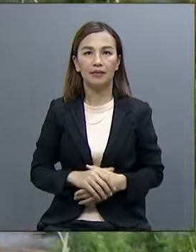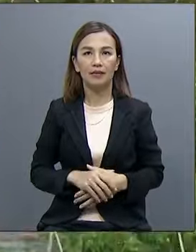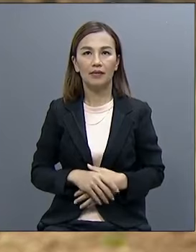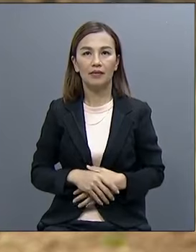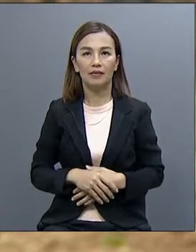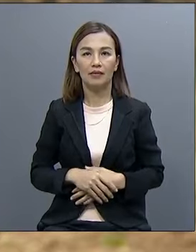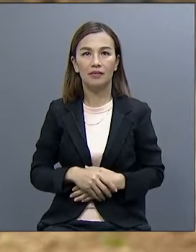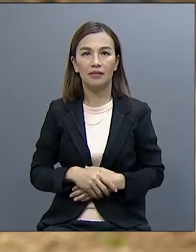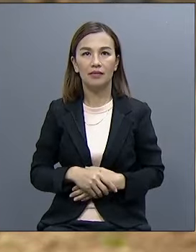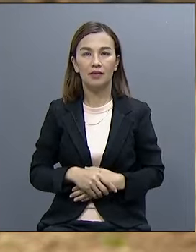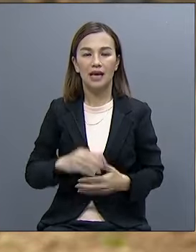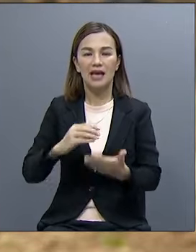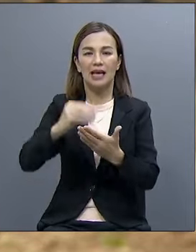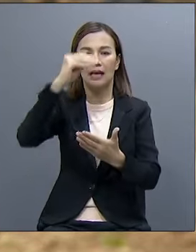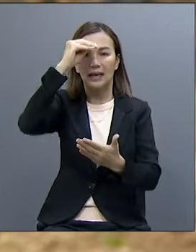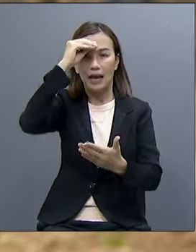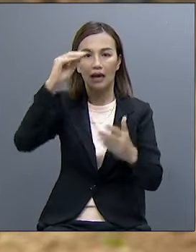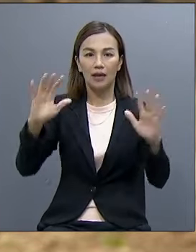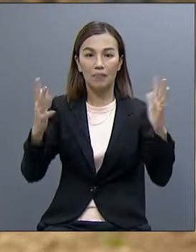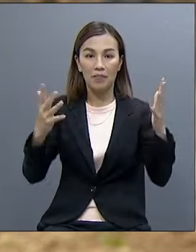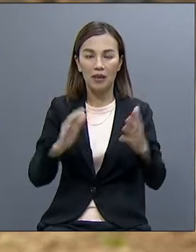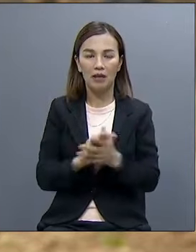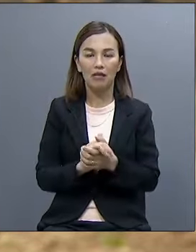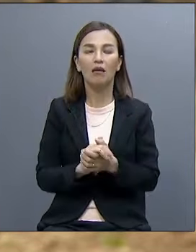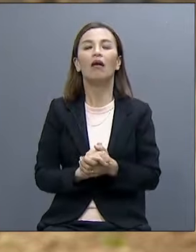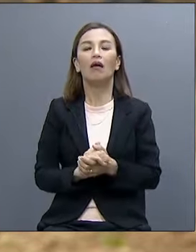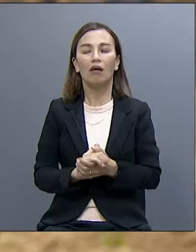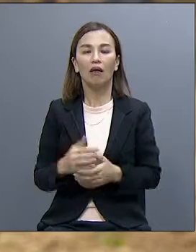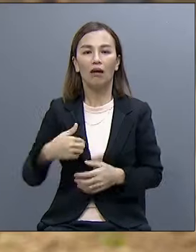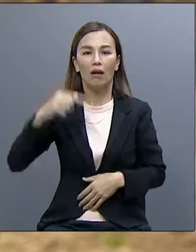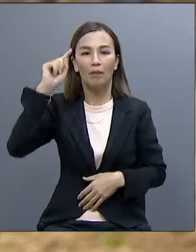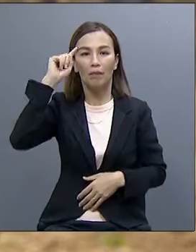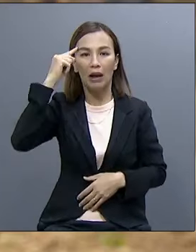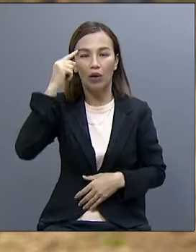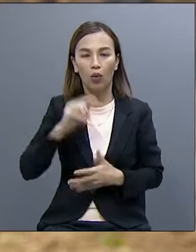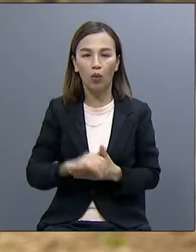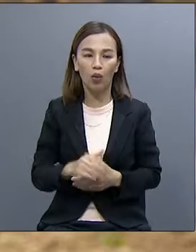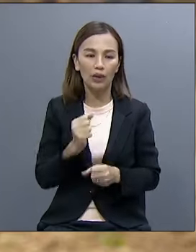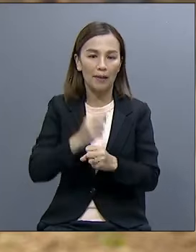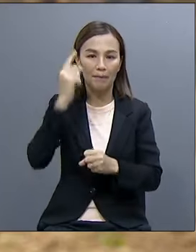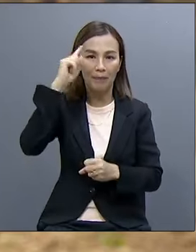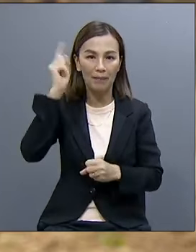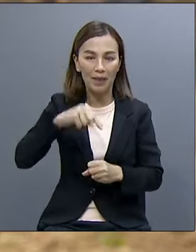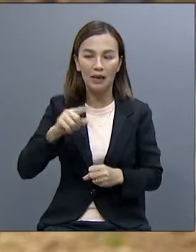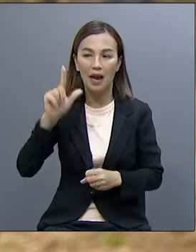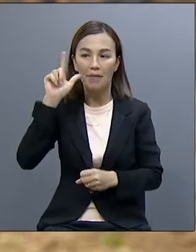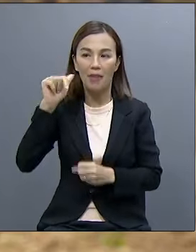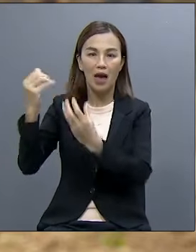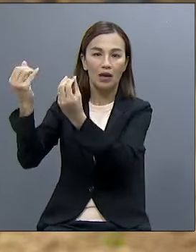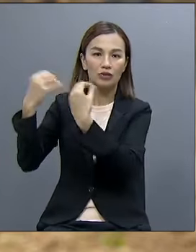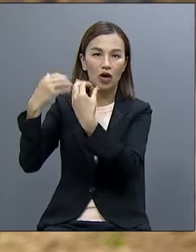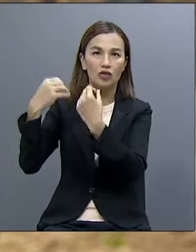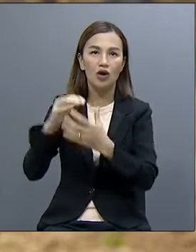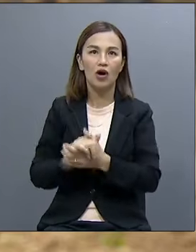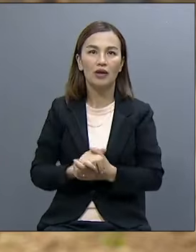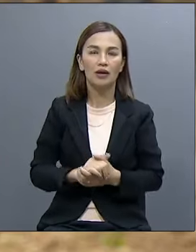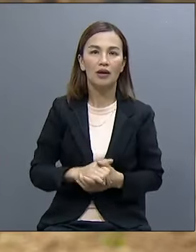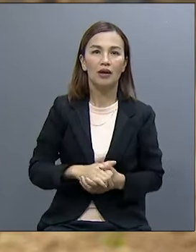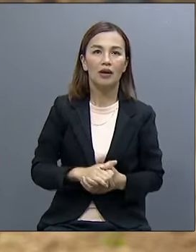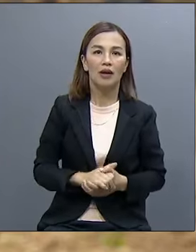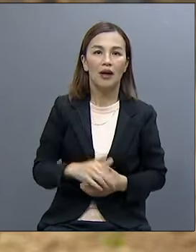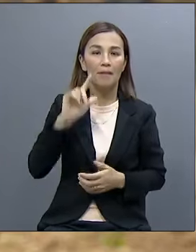เราไม่ได้เรียนเกษตรมาครับแรกๆทำเราก็ไม่รู้เรื่องเลยเกี่ยวกับเกษตรครับก็ได้จากคุณแม่ซึ่งคุณแม่ก็เป็นปาดอะไรอย่างเงี้ย